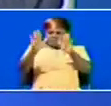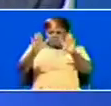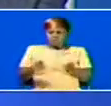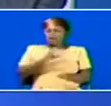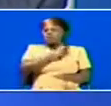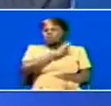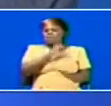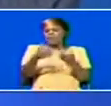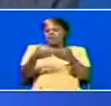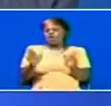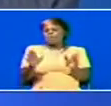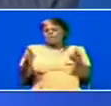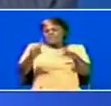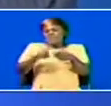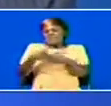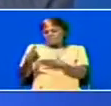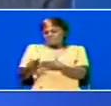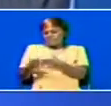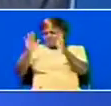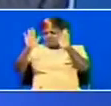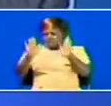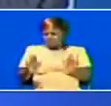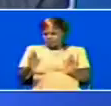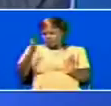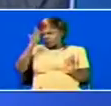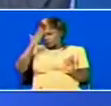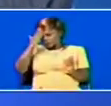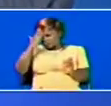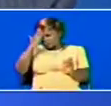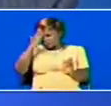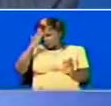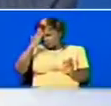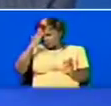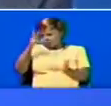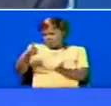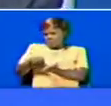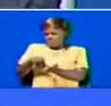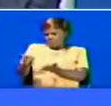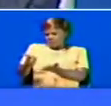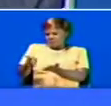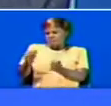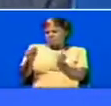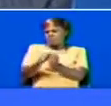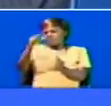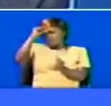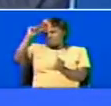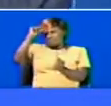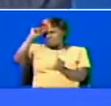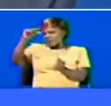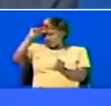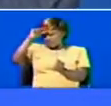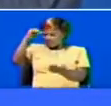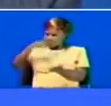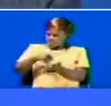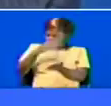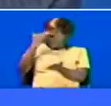pale, kisha baadaye. Na ni muhimu sana tujue hili kwamba fidia huwa inalipwa na serikali. Kivyo vyote vile serikali inahusika. Kwa